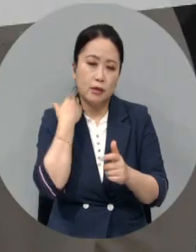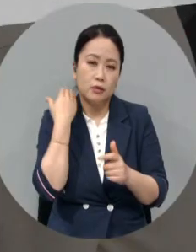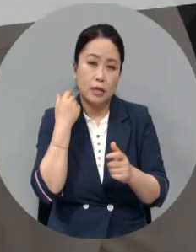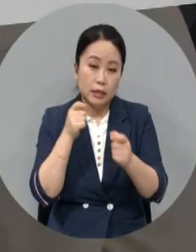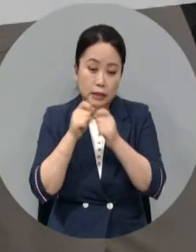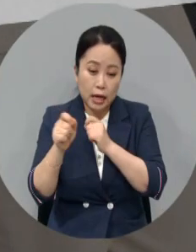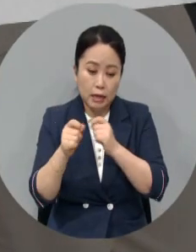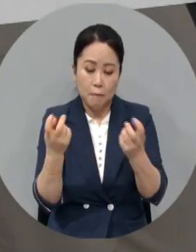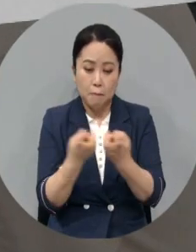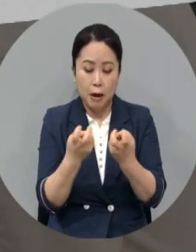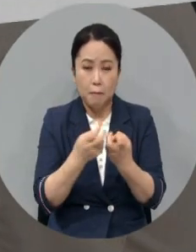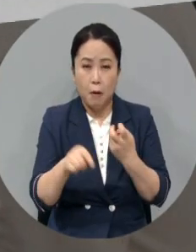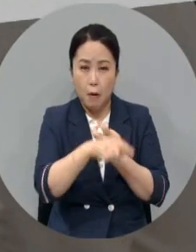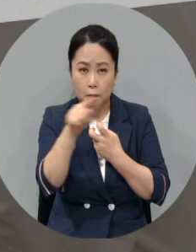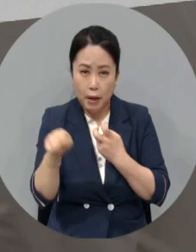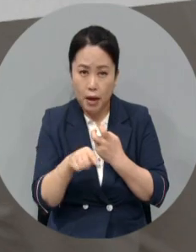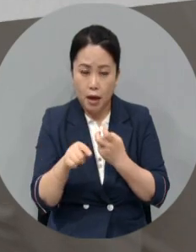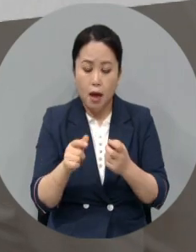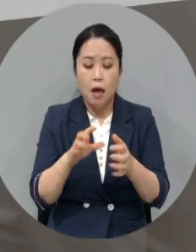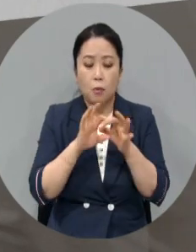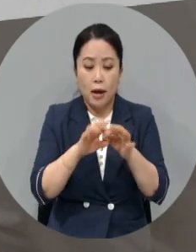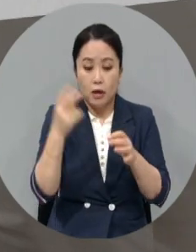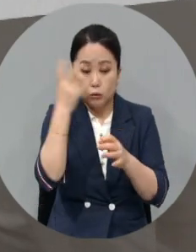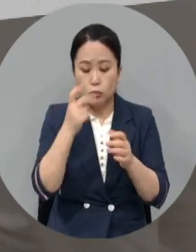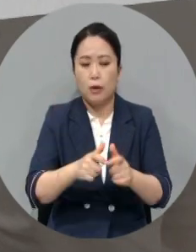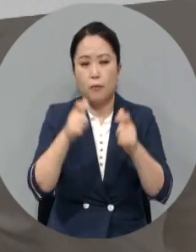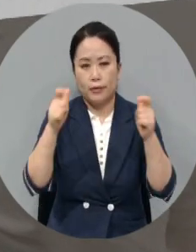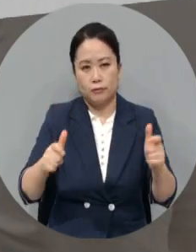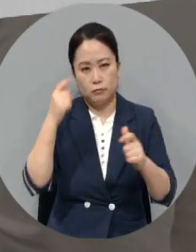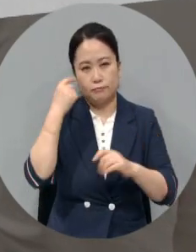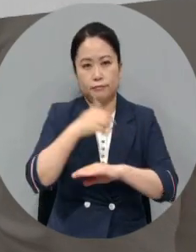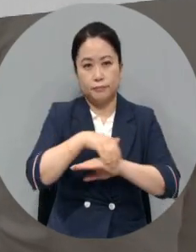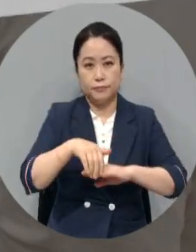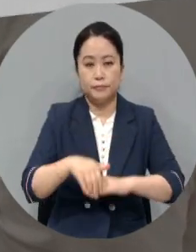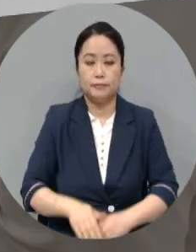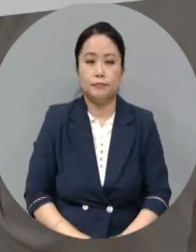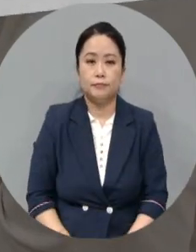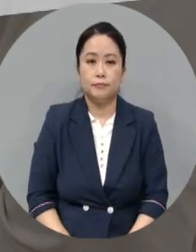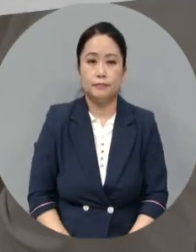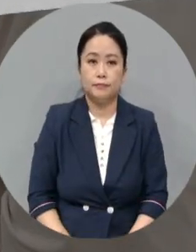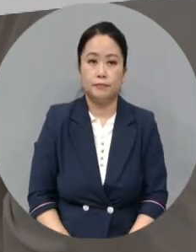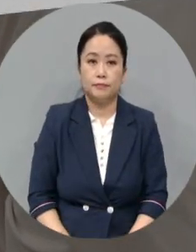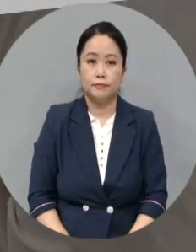관련 수사를 확대해 나간다는 방침입니다. MBC 뉴스 현주호입니다.